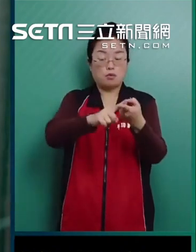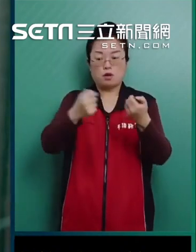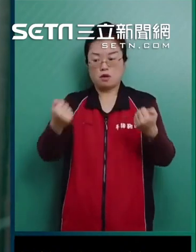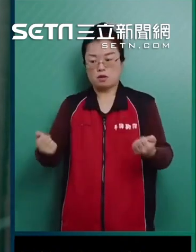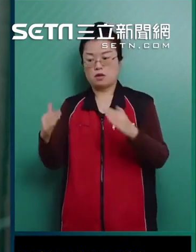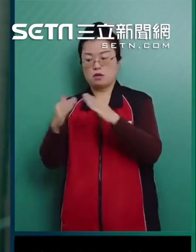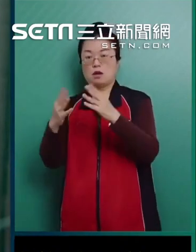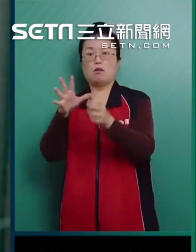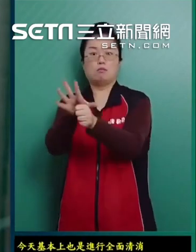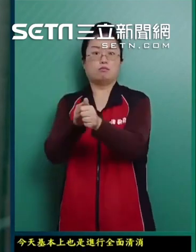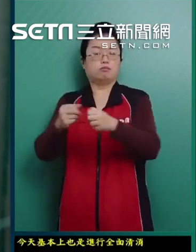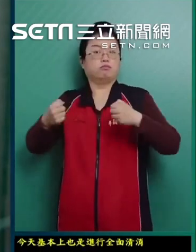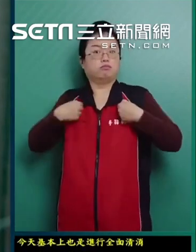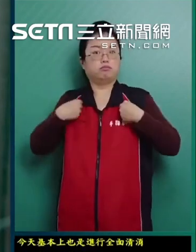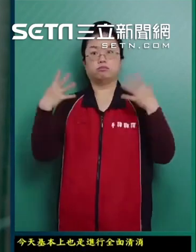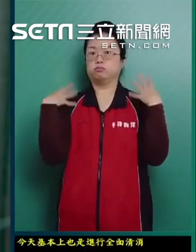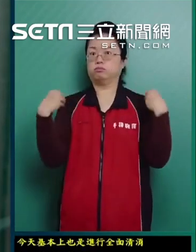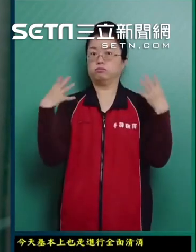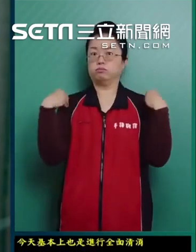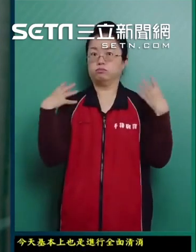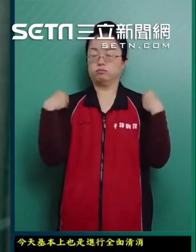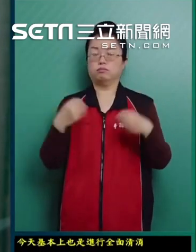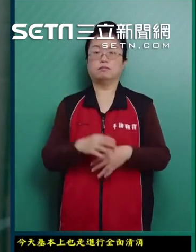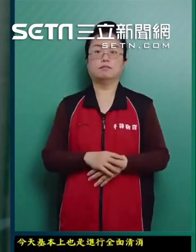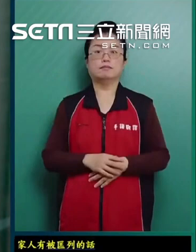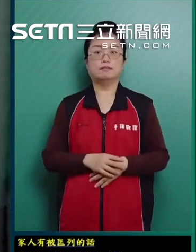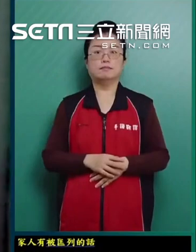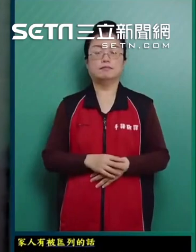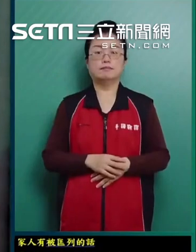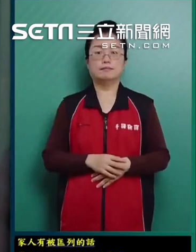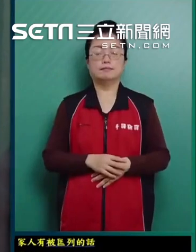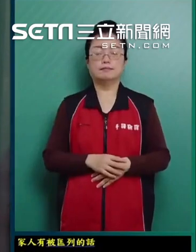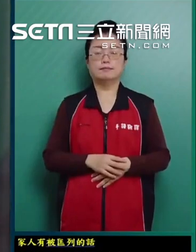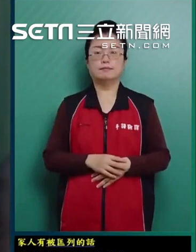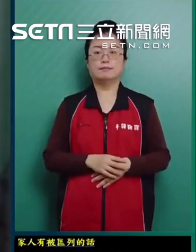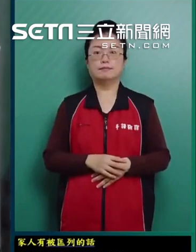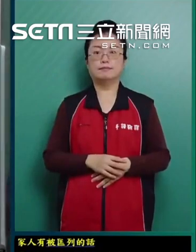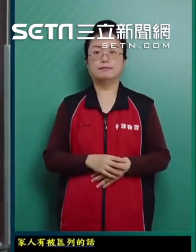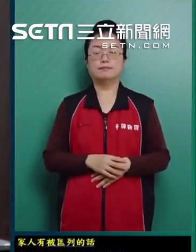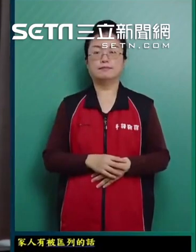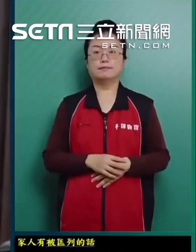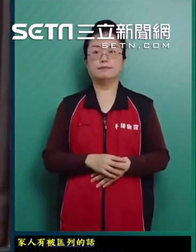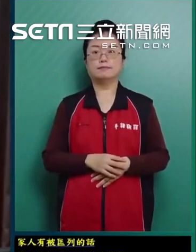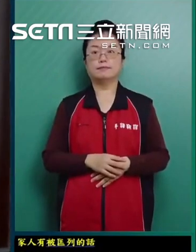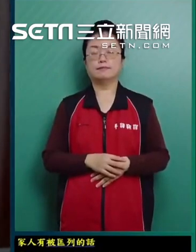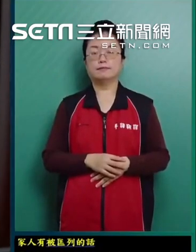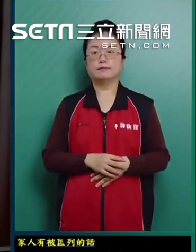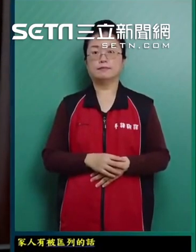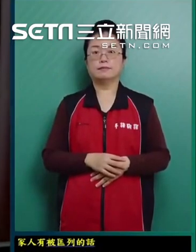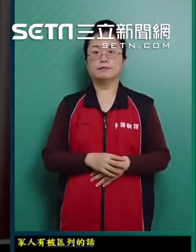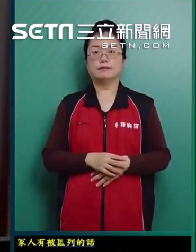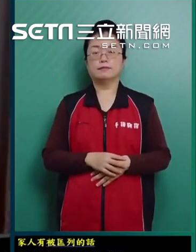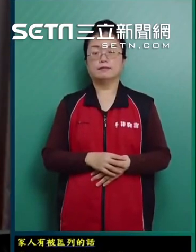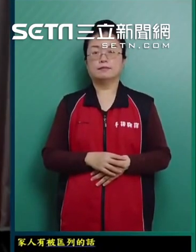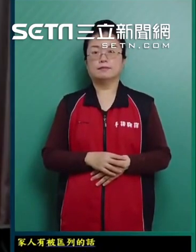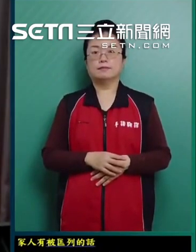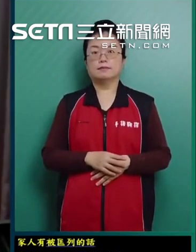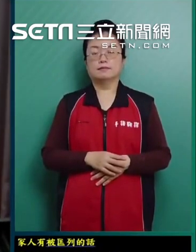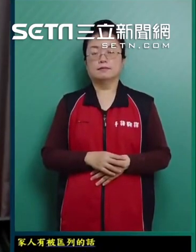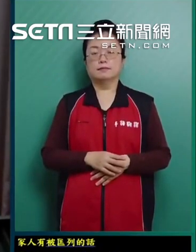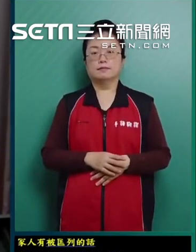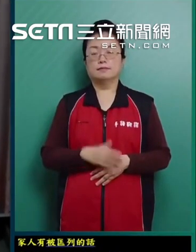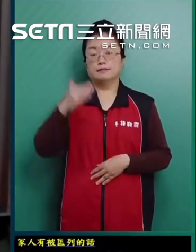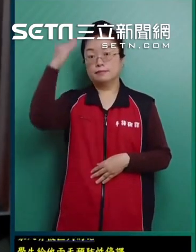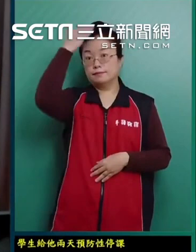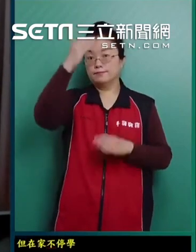们校园才会更安全，学生才会更安全，家长也放心。以上说明，谢谢。 好，谢谢我们，谢谢郑